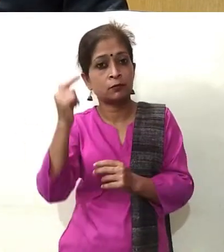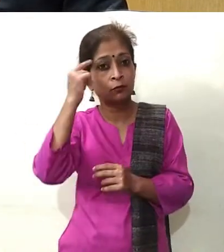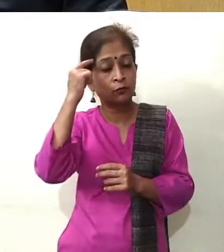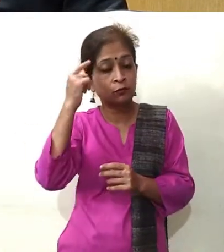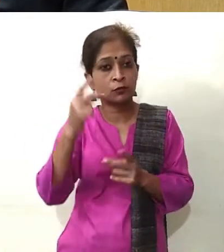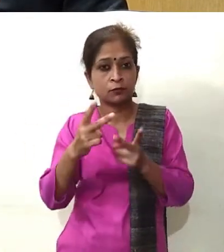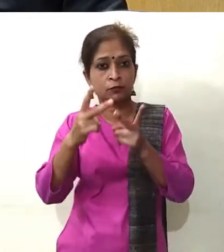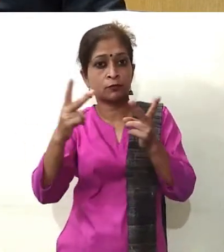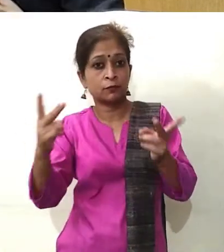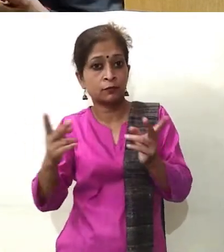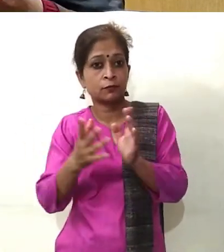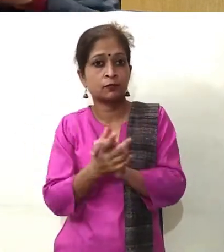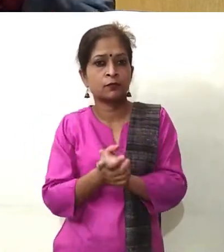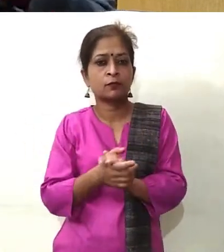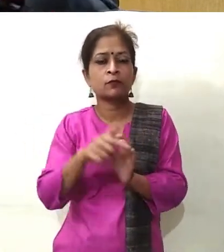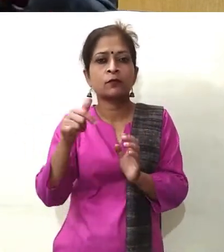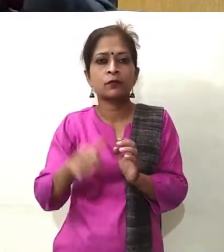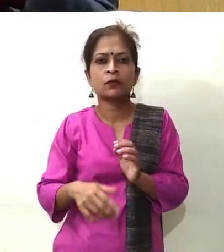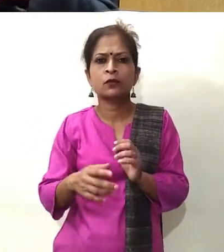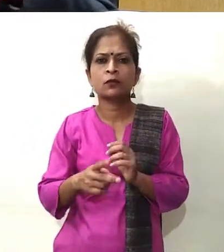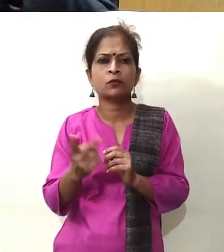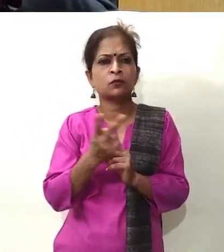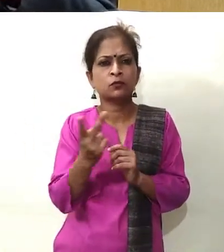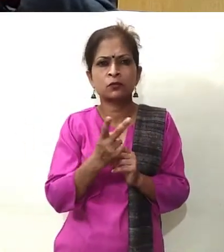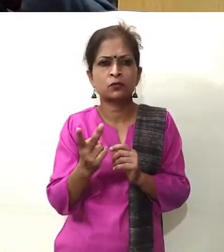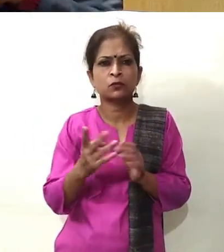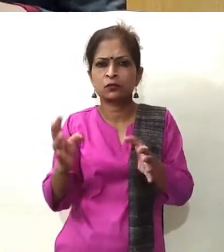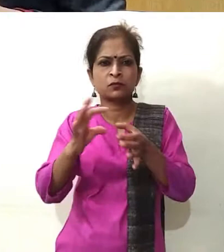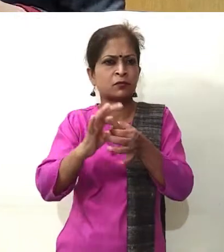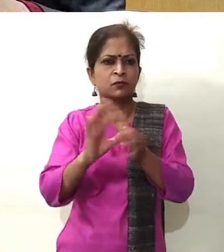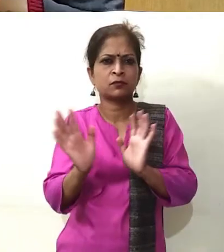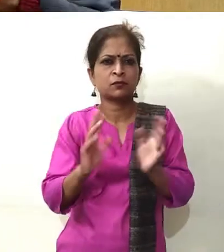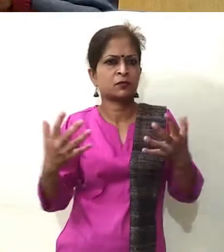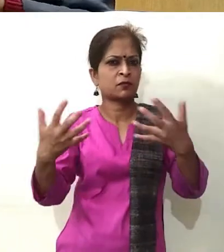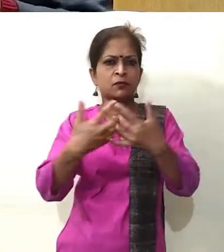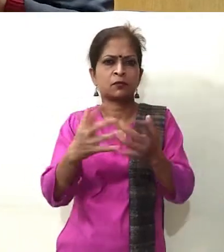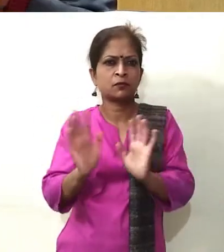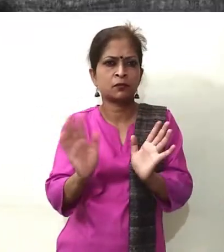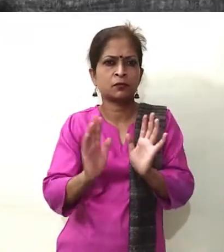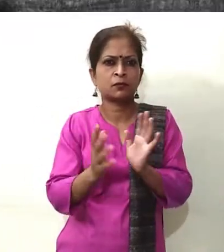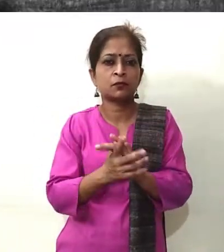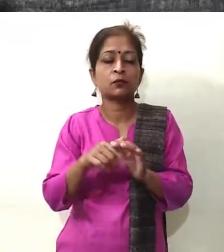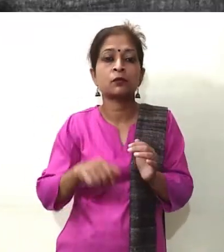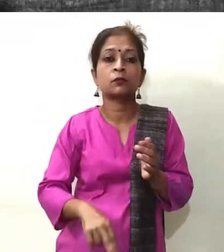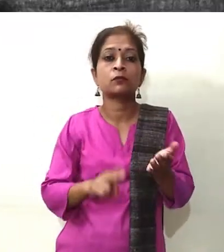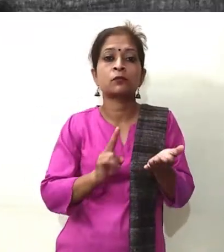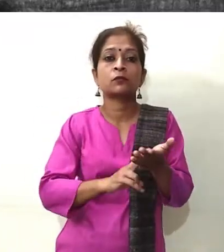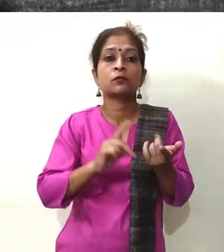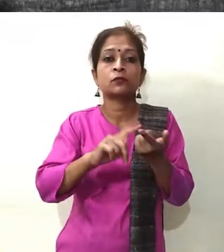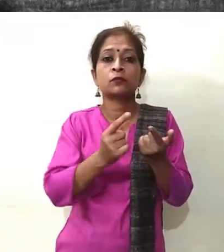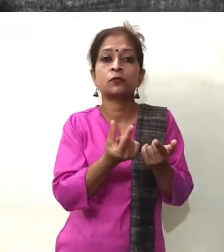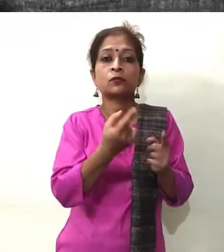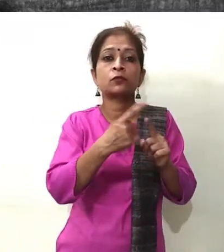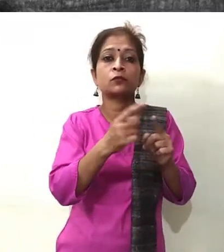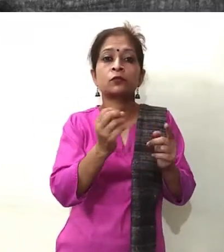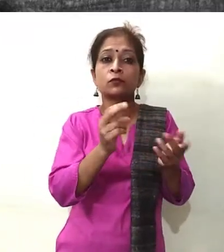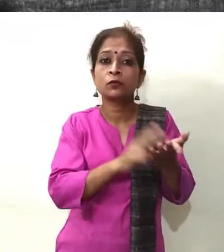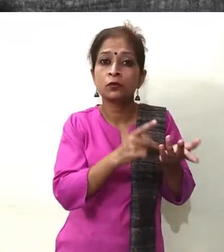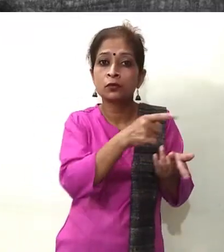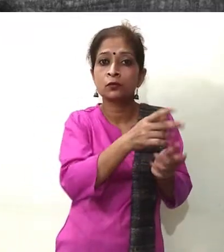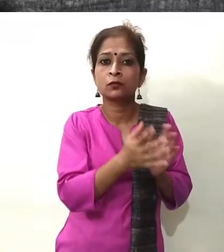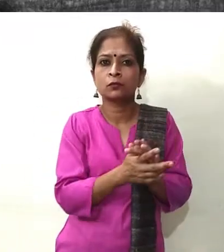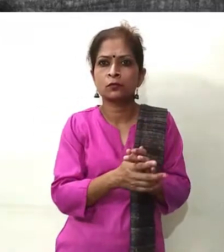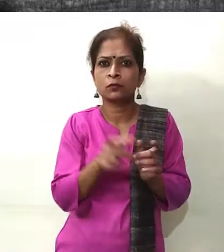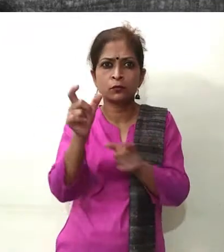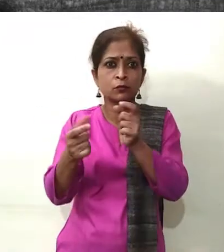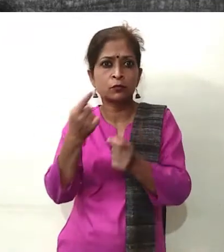है। तो इन दोनों का कोई तारतम्य नहीं है। आइजैक न्यूटन, वो भी तो बोलने वाले बोलते हैं कि